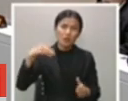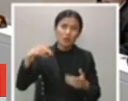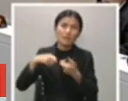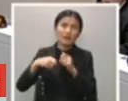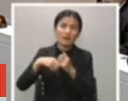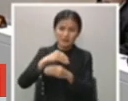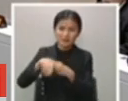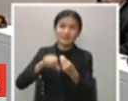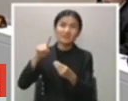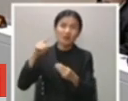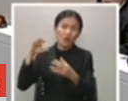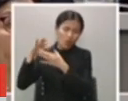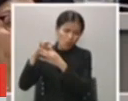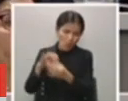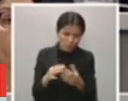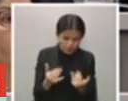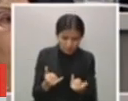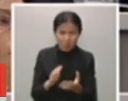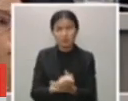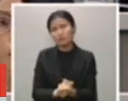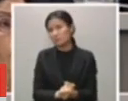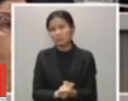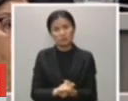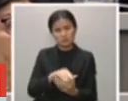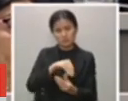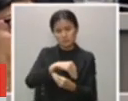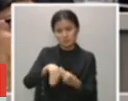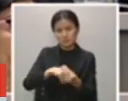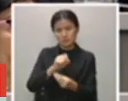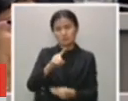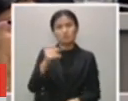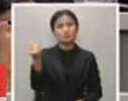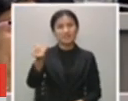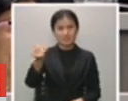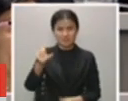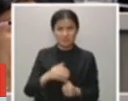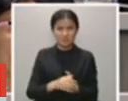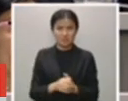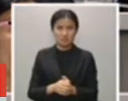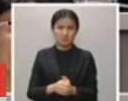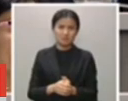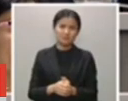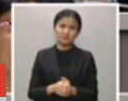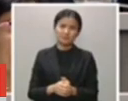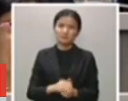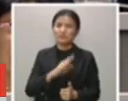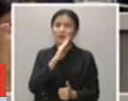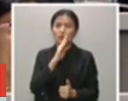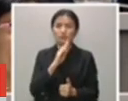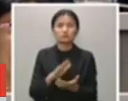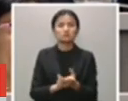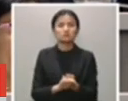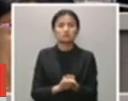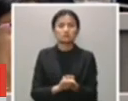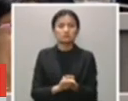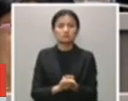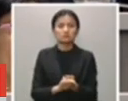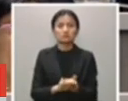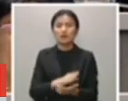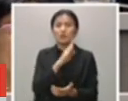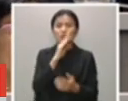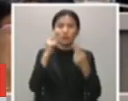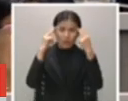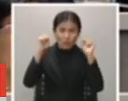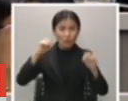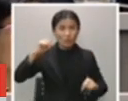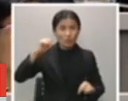อนนี้ยังอยู่ในช่วงเศรษฐกิจที่เรียกว่าขาลงซึมยาวอาจจะถาวรได้ครับถ้าท่านนายกรัฐมนตรียังเป็นคน